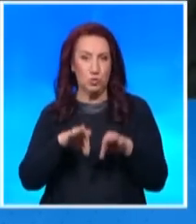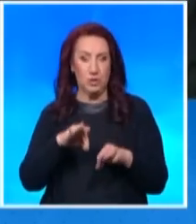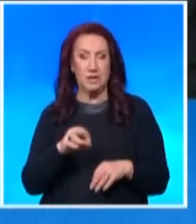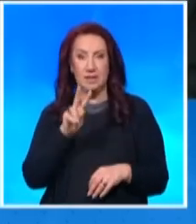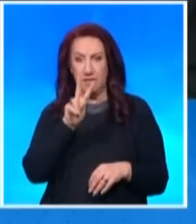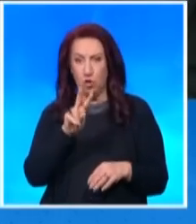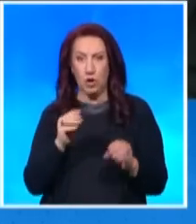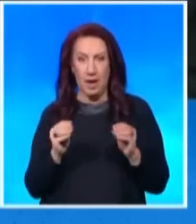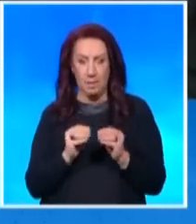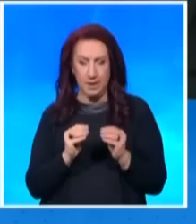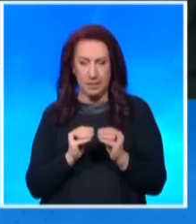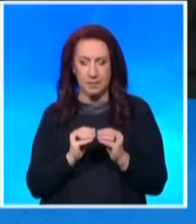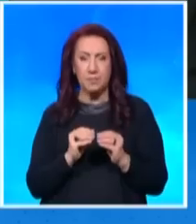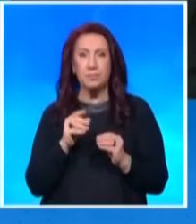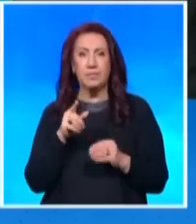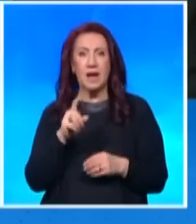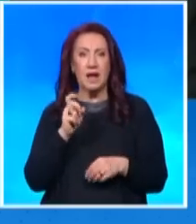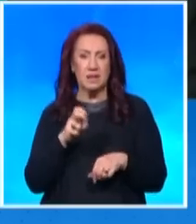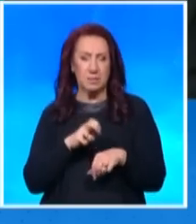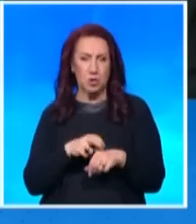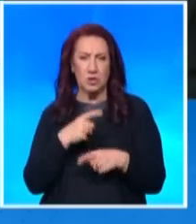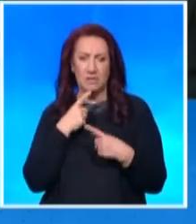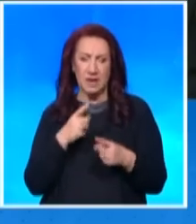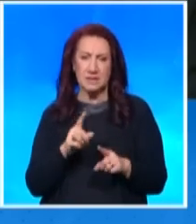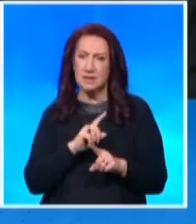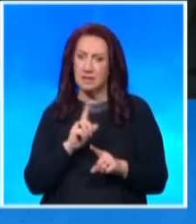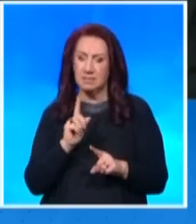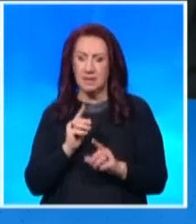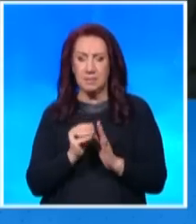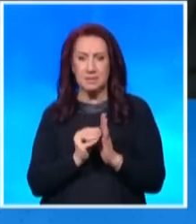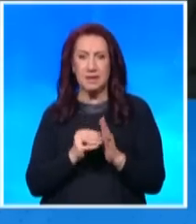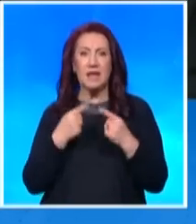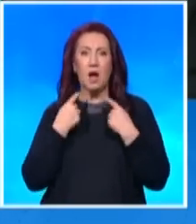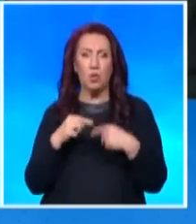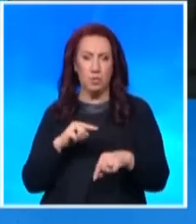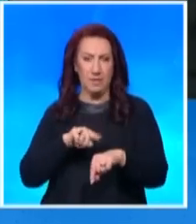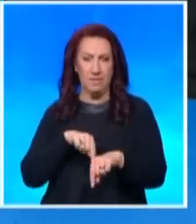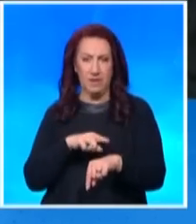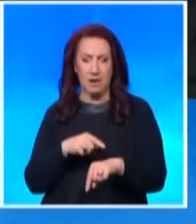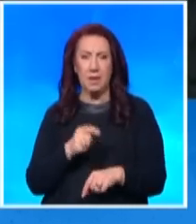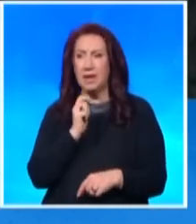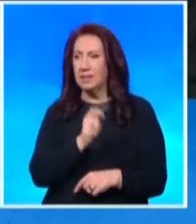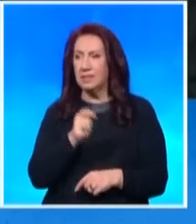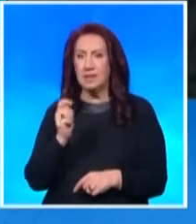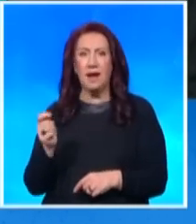Гълъб Донев каза на министрите, че не трябва да се губи никакво време и раздаде първите задачи. Ето още.